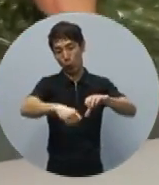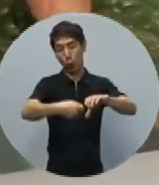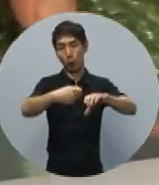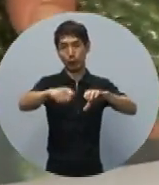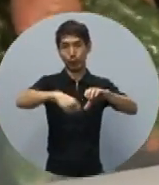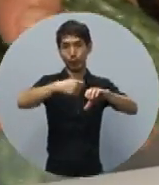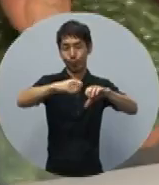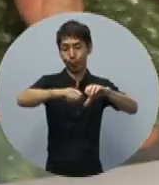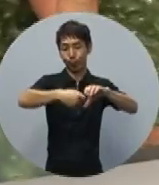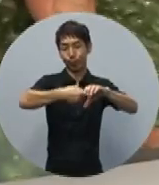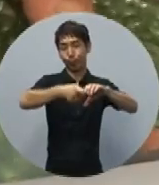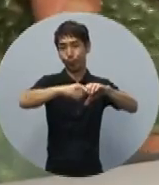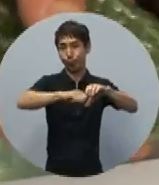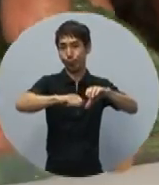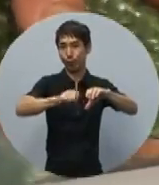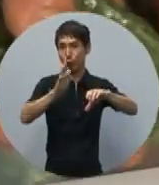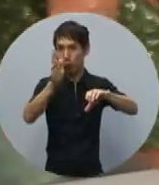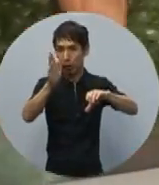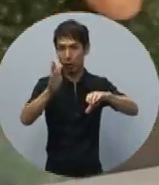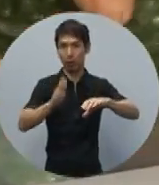のように中をくり抜きます。